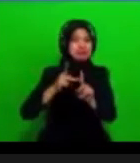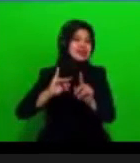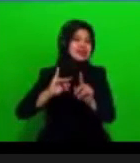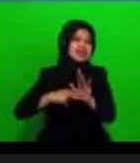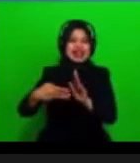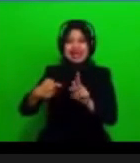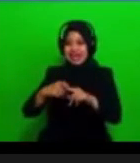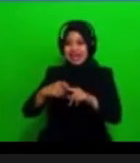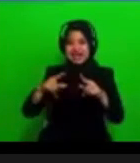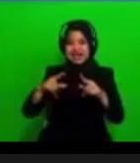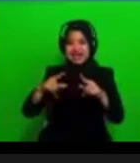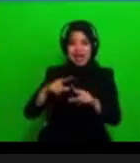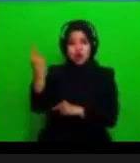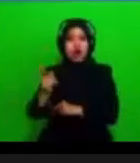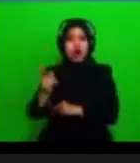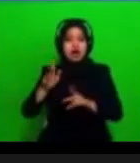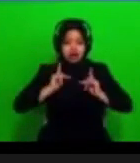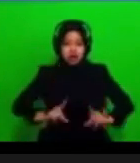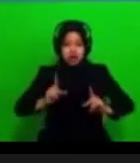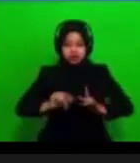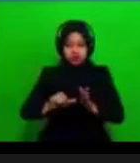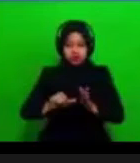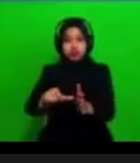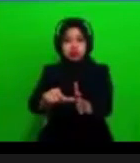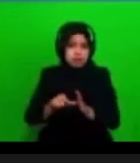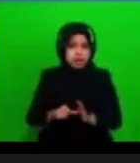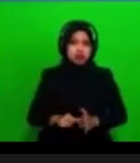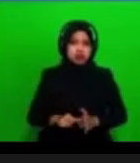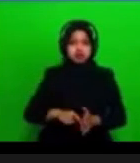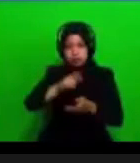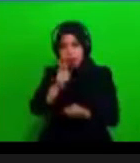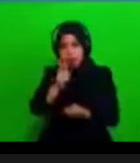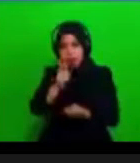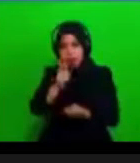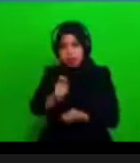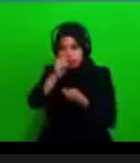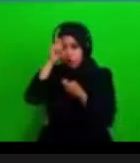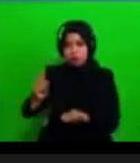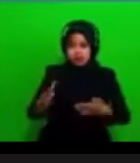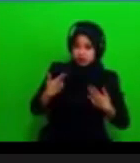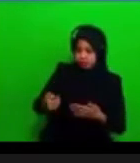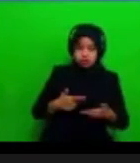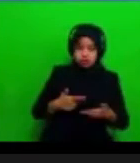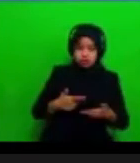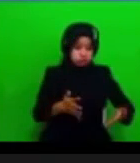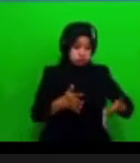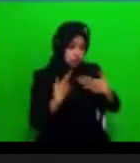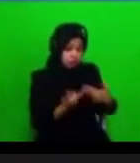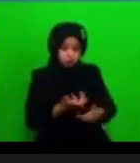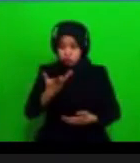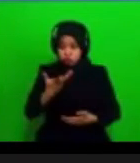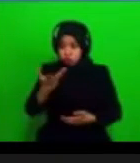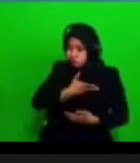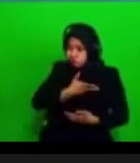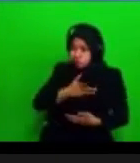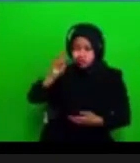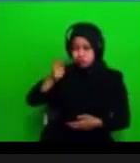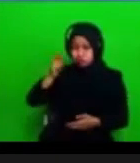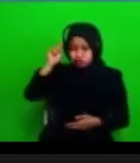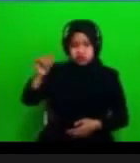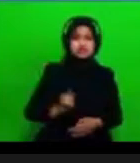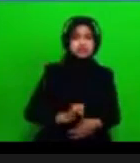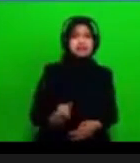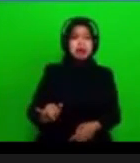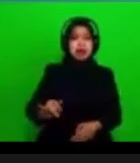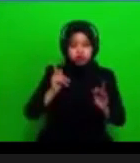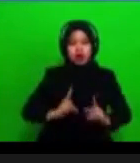berkebinekaan global, kemudian memiliki karakter gotong royong, saling membantu, senang melihat orang lain senang, susah melihat orang lain